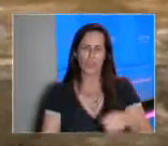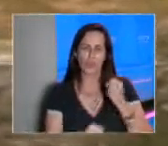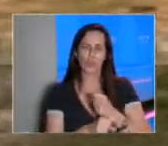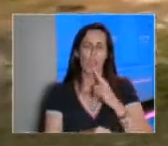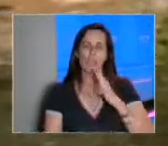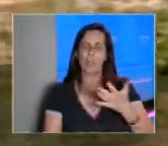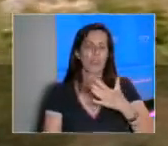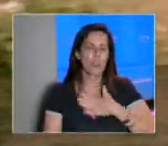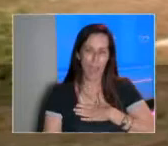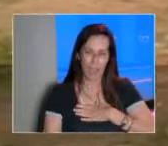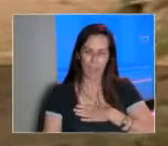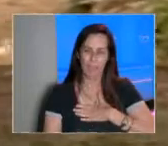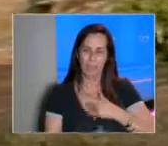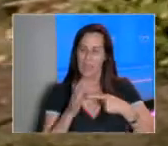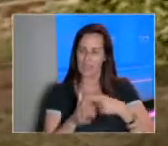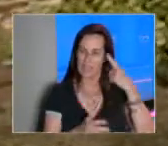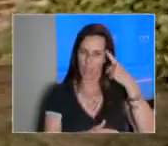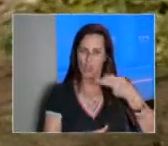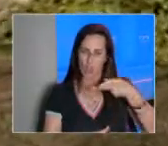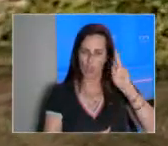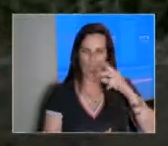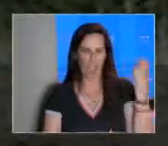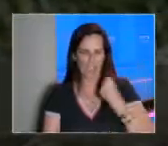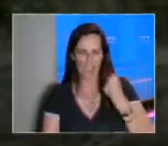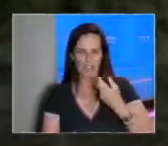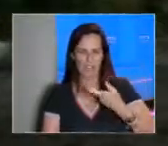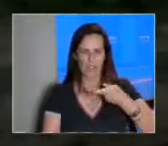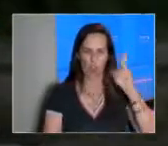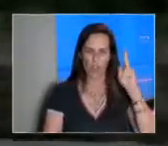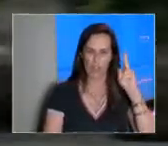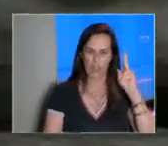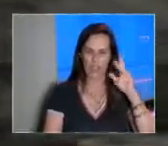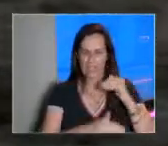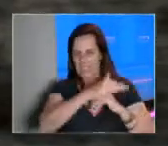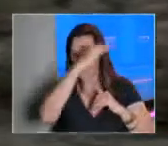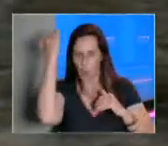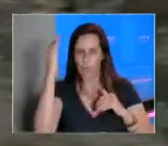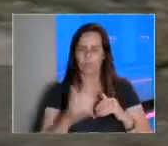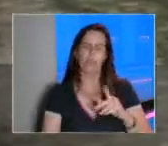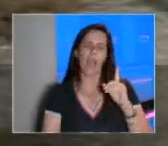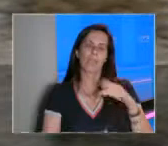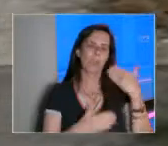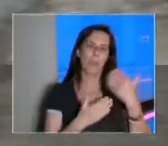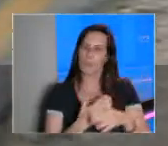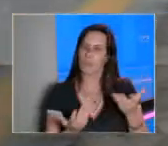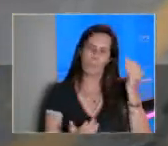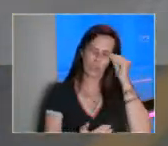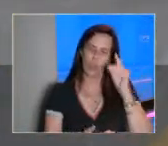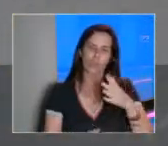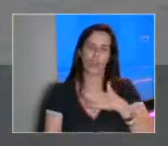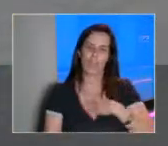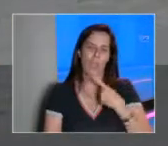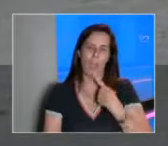ואומרת כמה שאני אציג עמדה יותר תקיפה ויותר קיצונית, אז בסוף יזכרו ככה